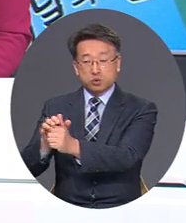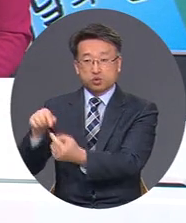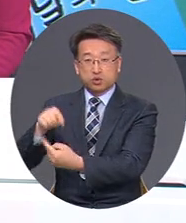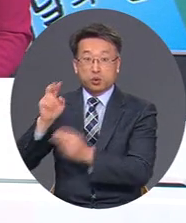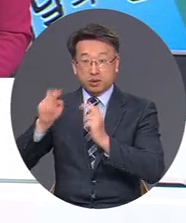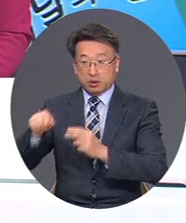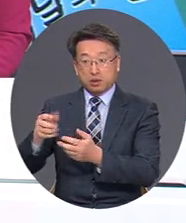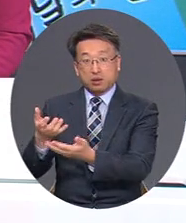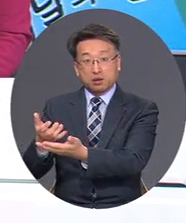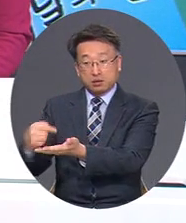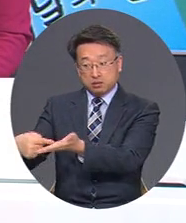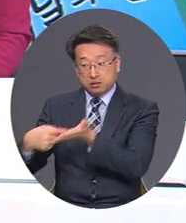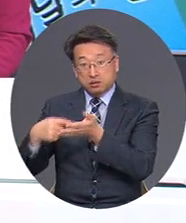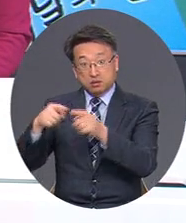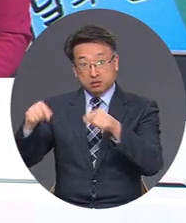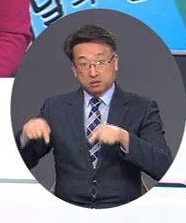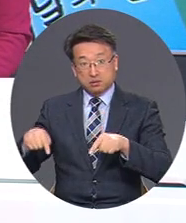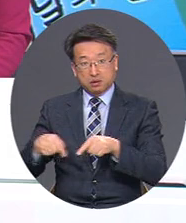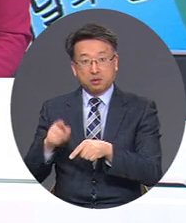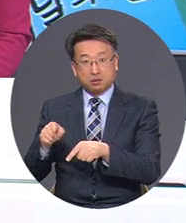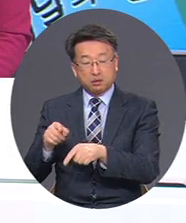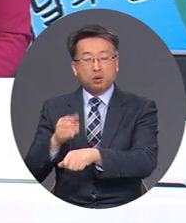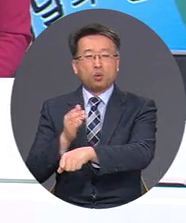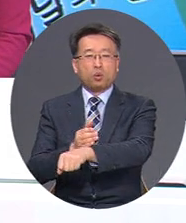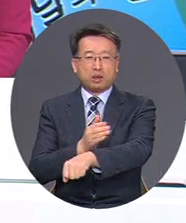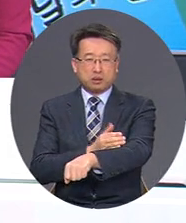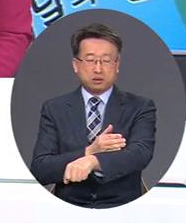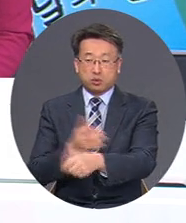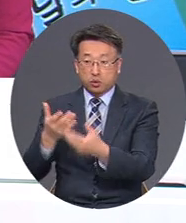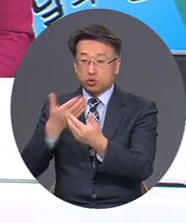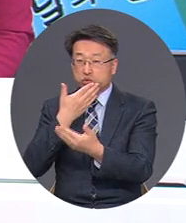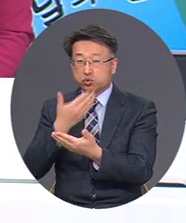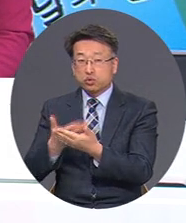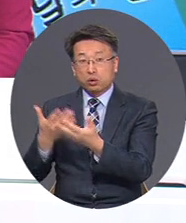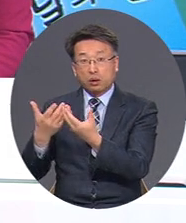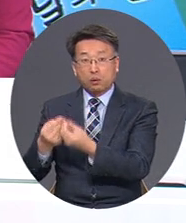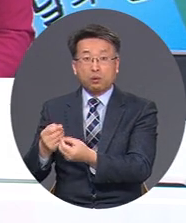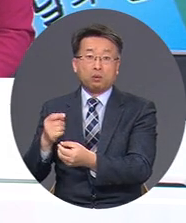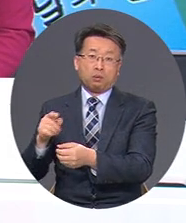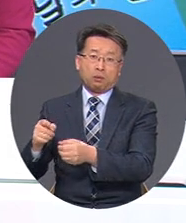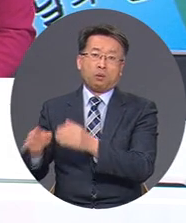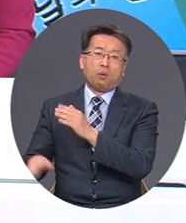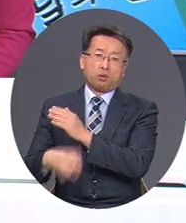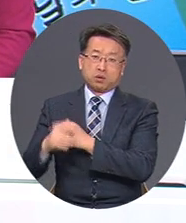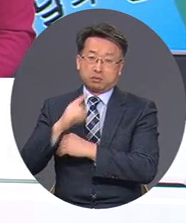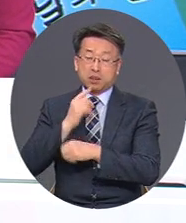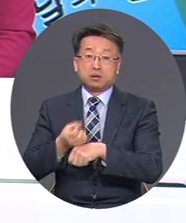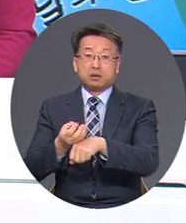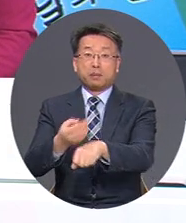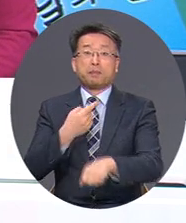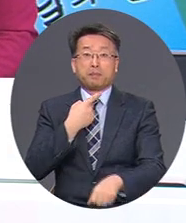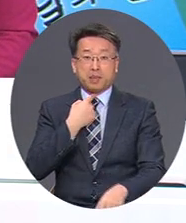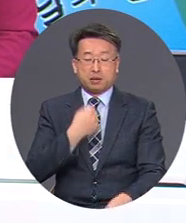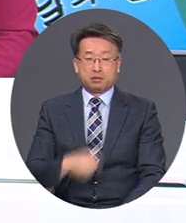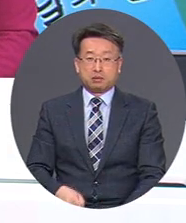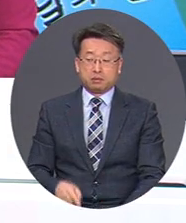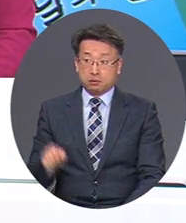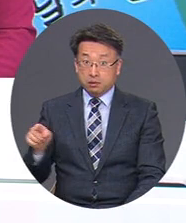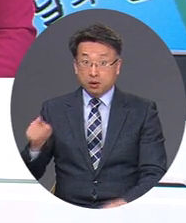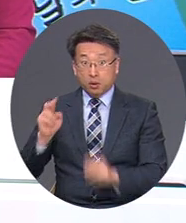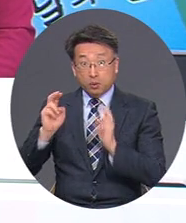운영사의 제안서가 과장이 됐거나 핵심 내용들이 허위였다는 소식 전해드렸는데요. 네, 그런데 이 사업자는